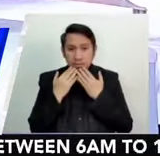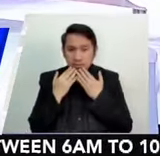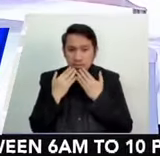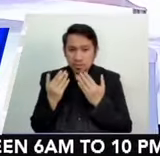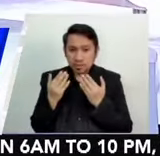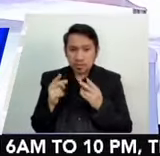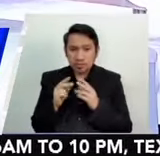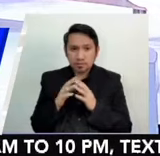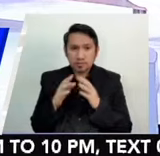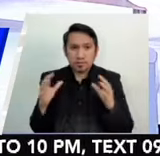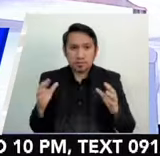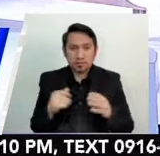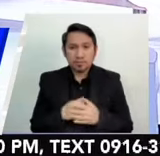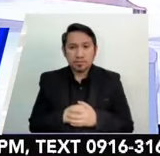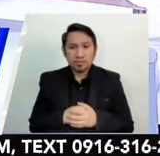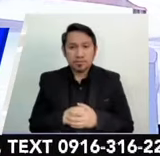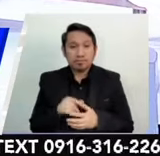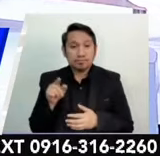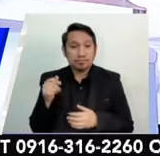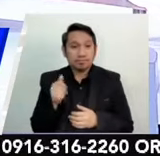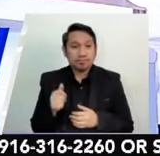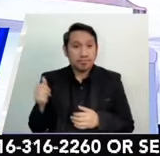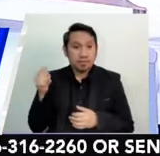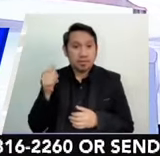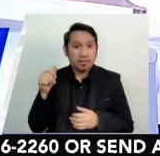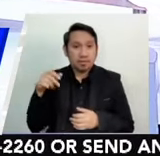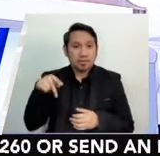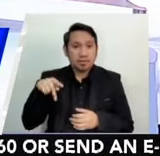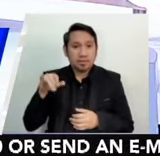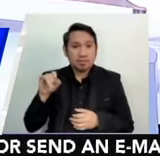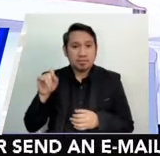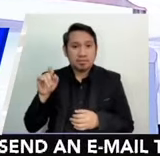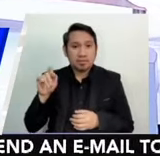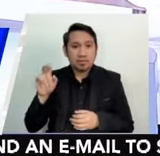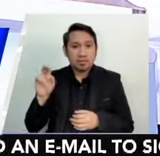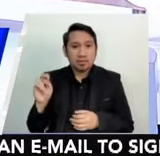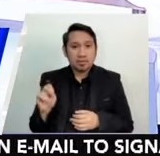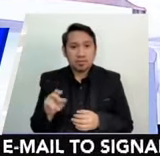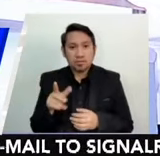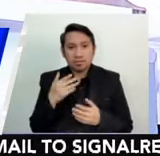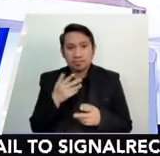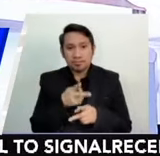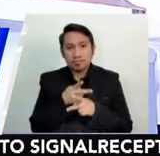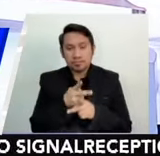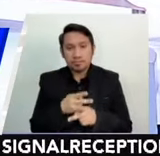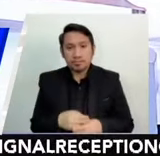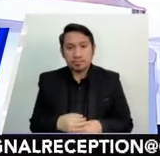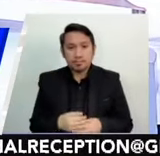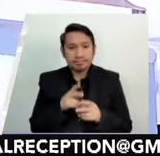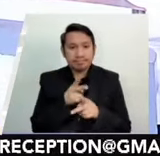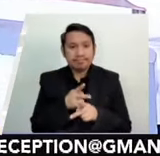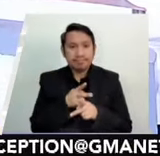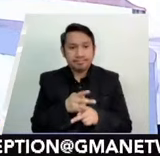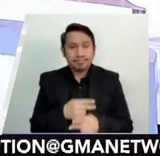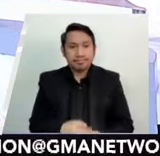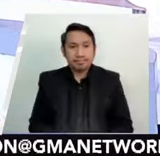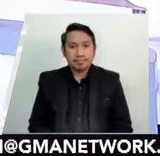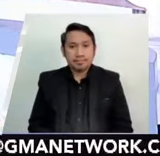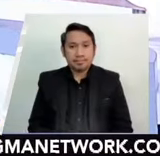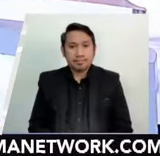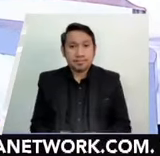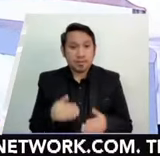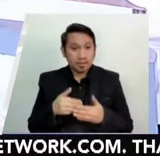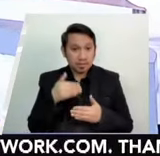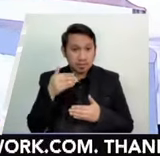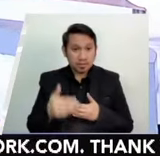Floranda, ang Pangulo ng Piston. Ingat po. Salamat po, Sir Igan. Salamat. Ingat din po. Ingat. Samantala,